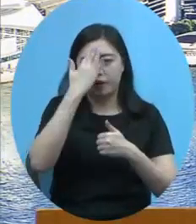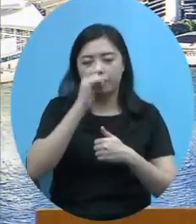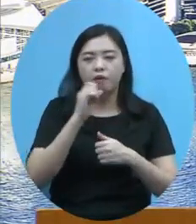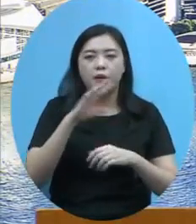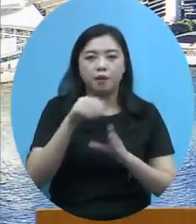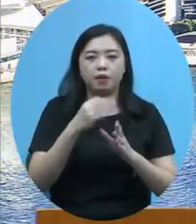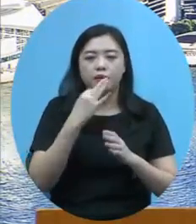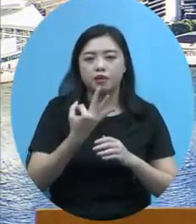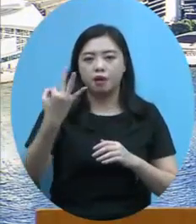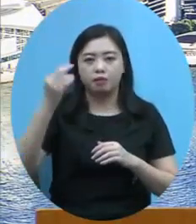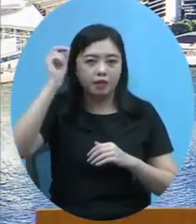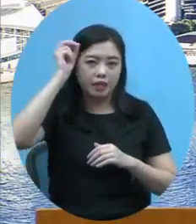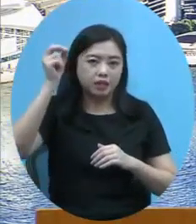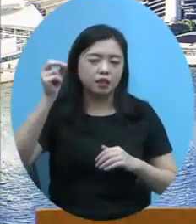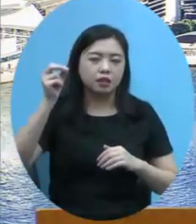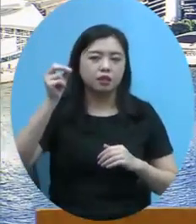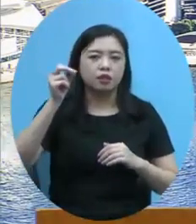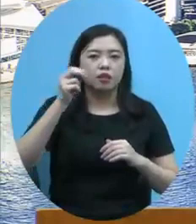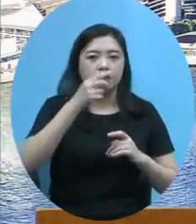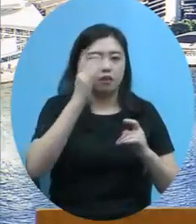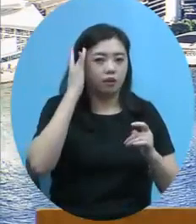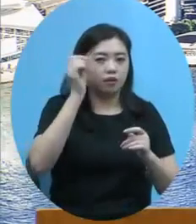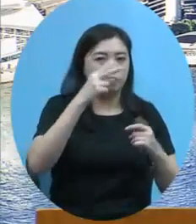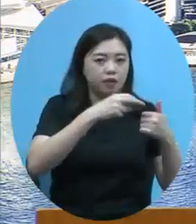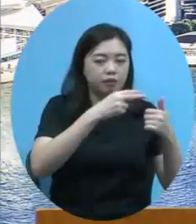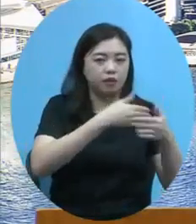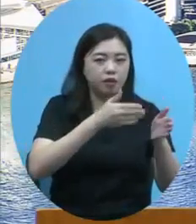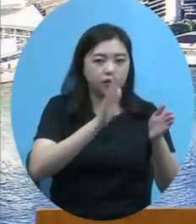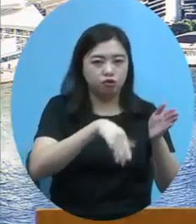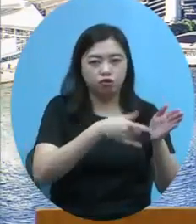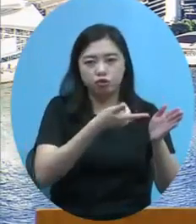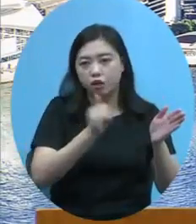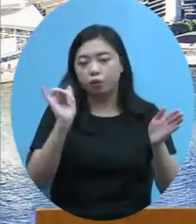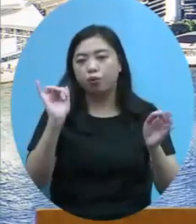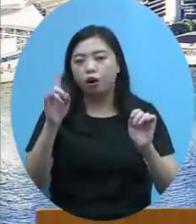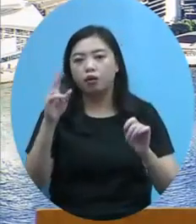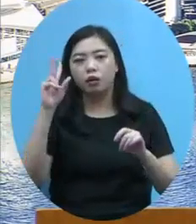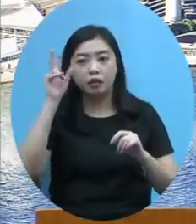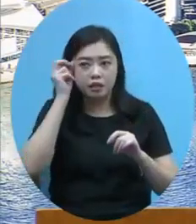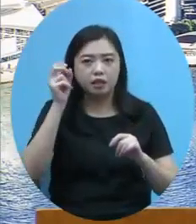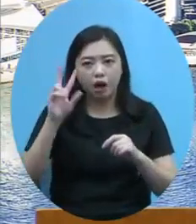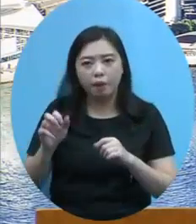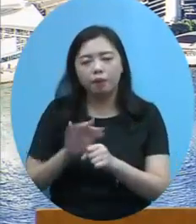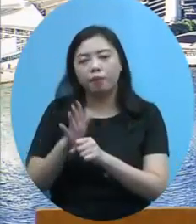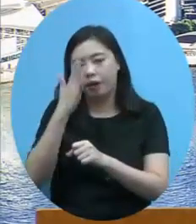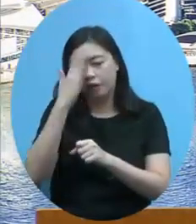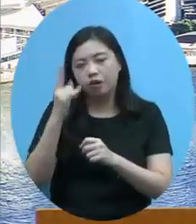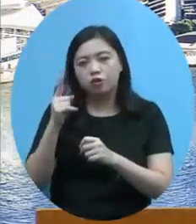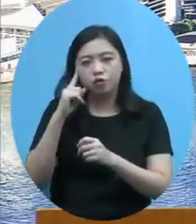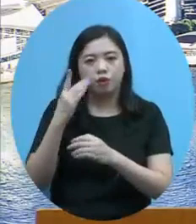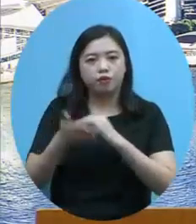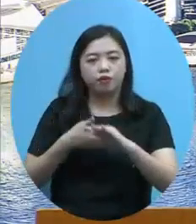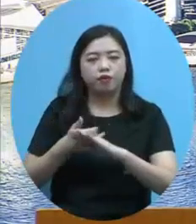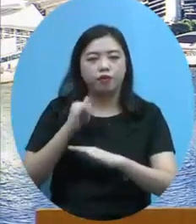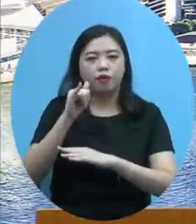咧係第7日嘅樣本咧離開咗檢疫酒店已經係陽性。咁佢哋係即係想回翻內地啦。